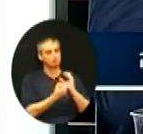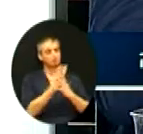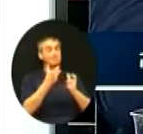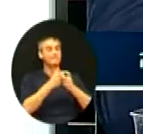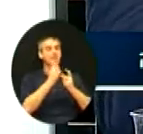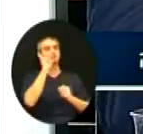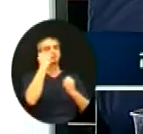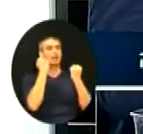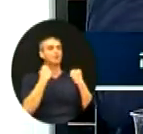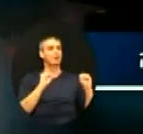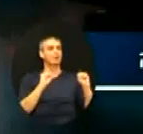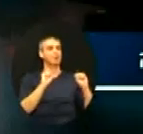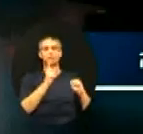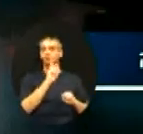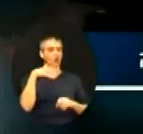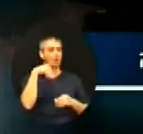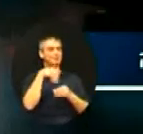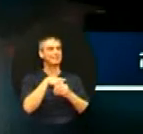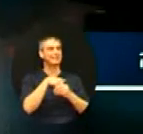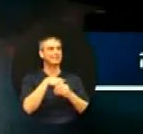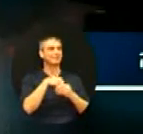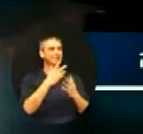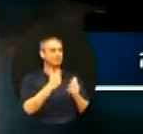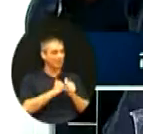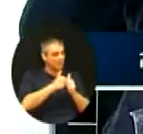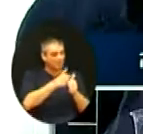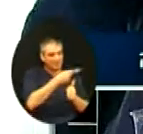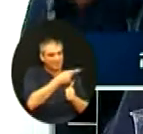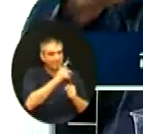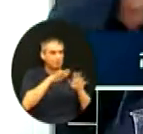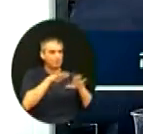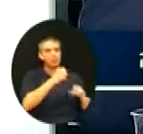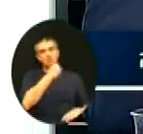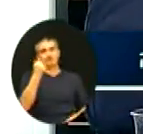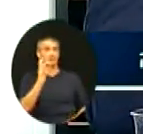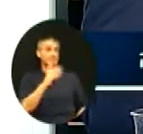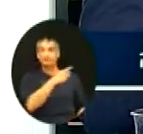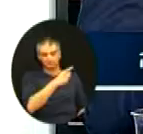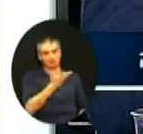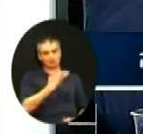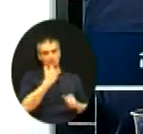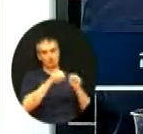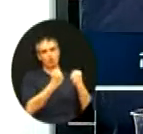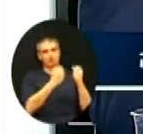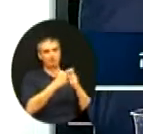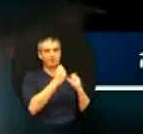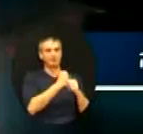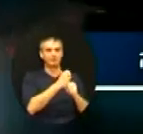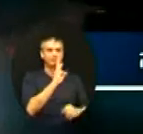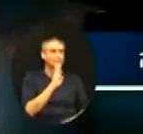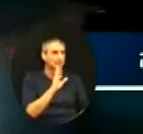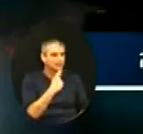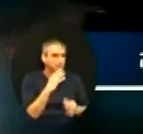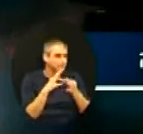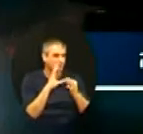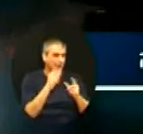של מפלגה סוציאל דמוקרטית, שלא יהיה בה את הרדיפה הזאת אחרי ממשלות הימין, שבעיניי היא מה שגומרת את מפלגת העבודה. שרה, משפט שניים